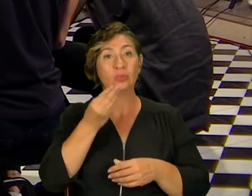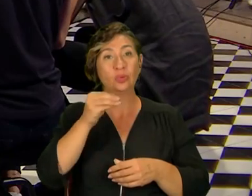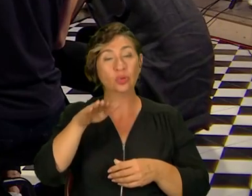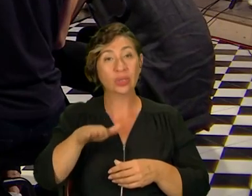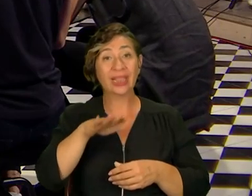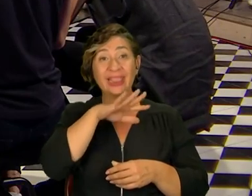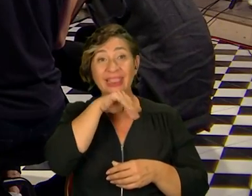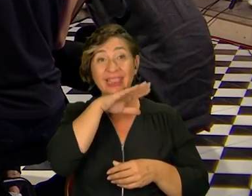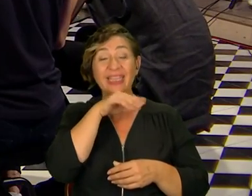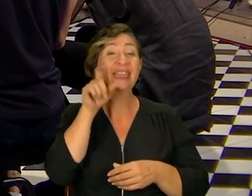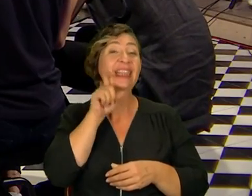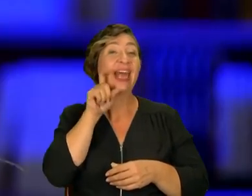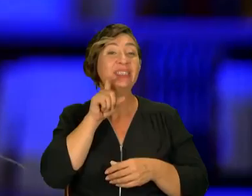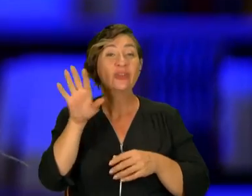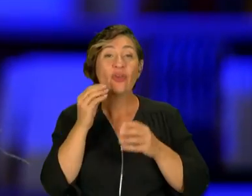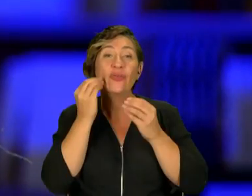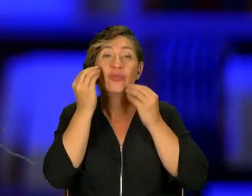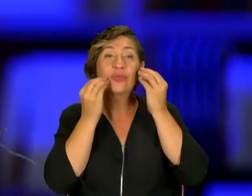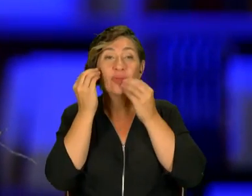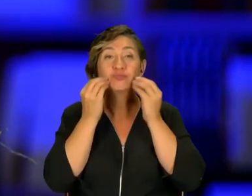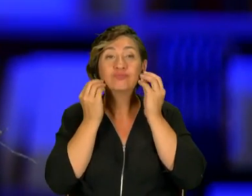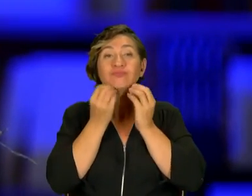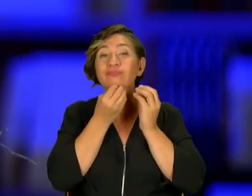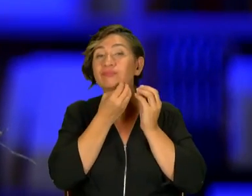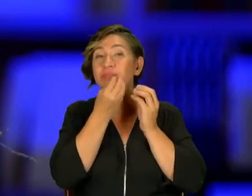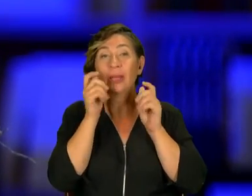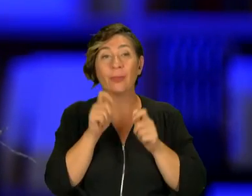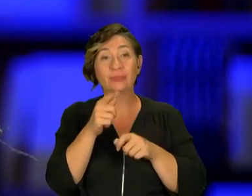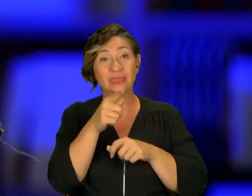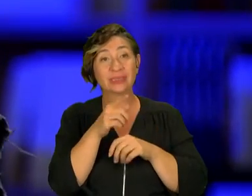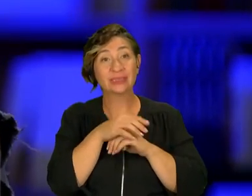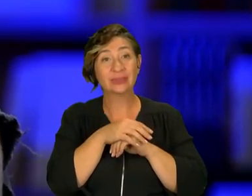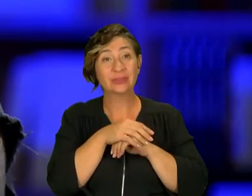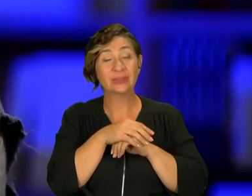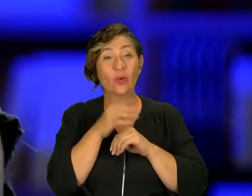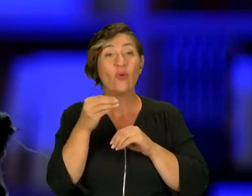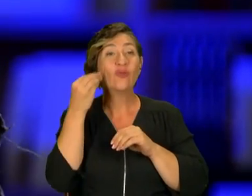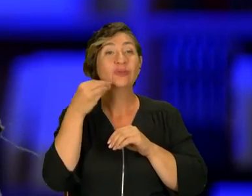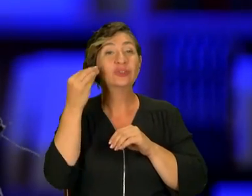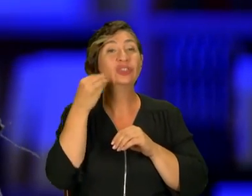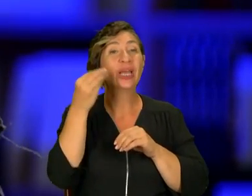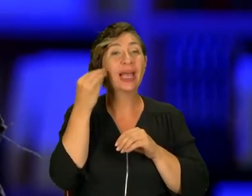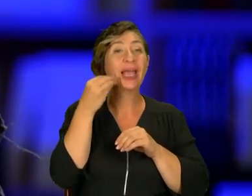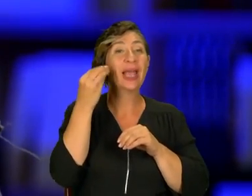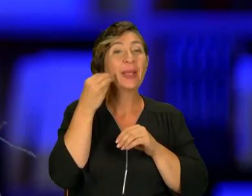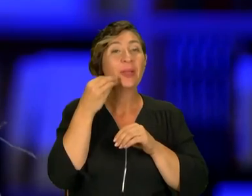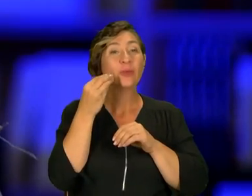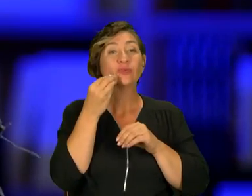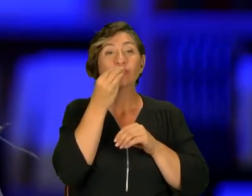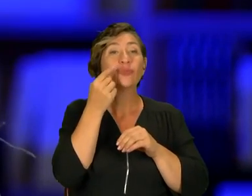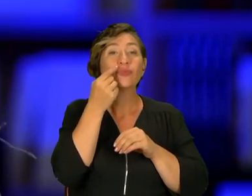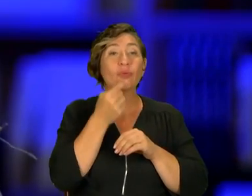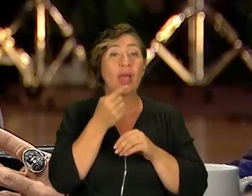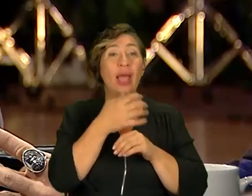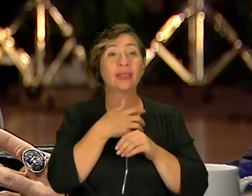çocukken dedenin tıraş takımlarıyla oynar, yüzüne köpük sürermişsin. Evet. O fırçalarla böyle yüzümü şey yapıp, dudağımı